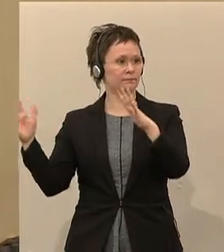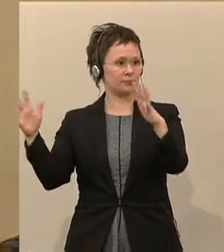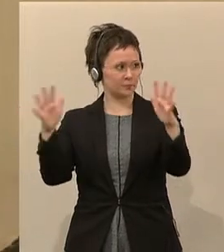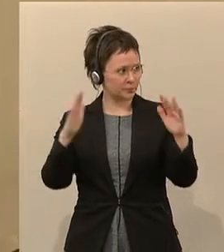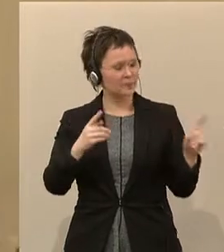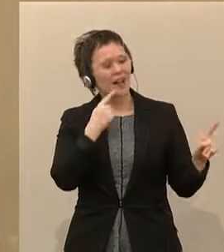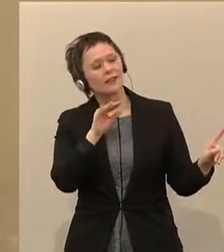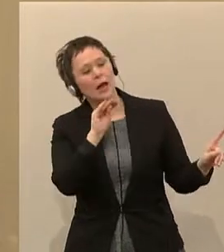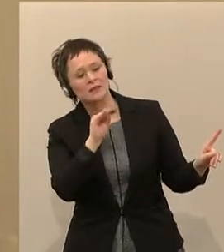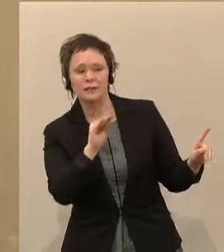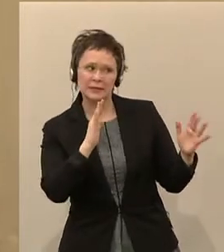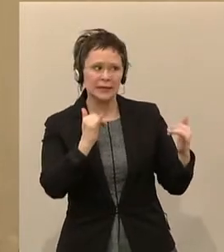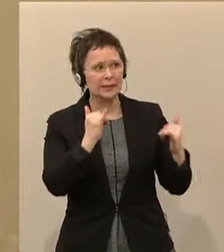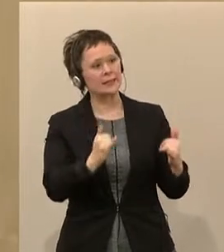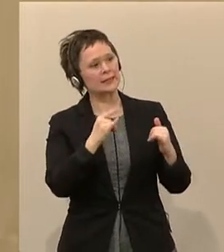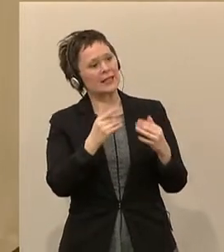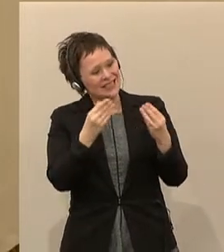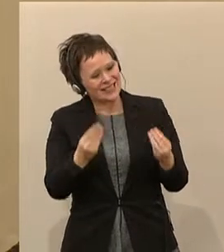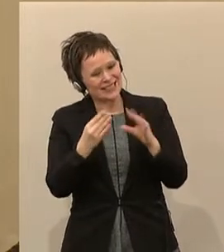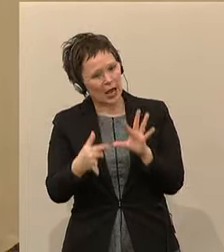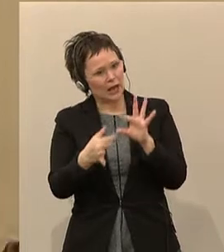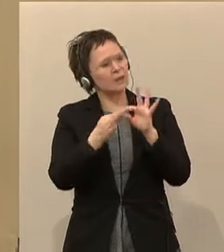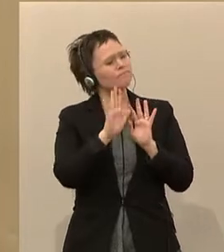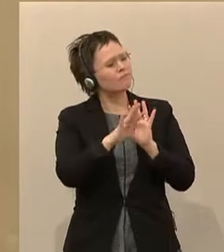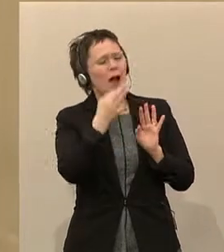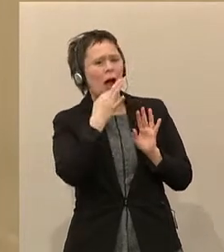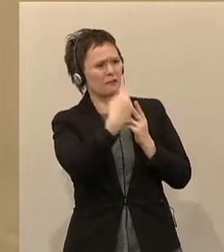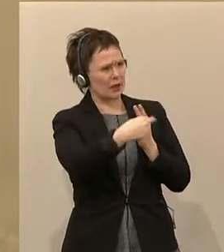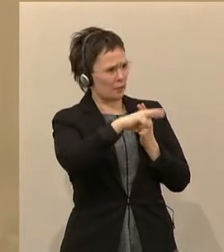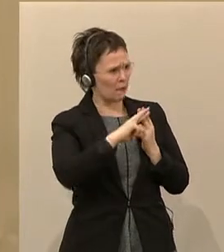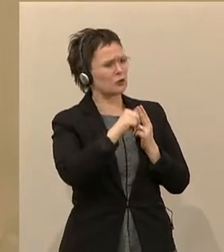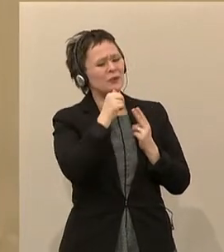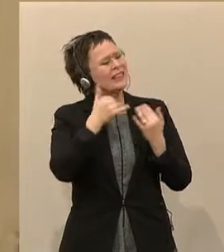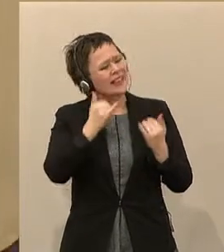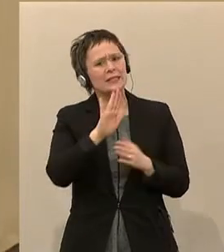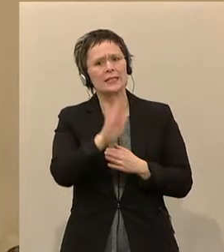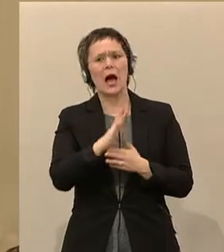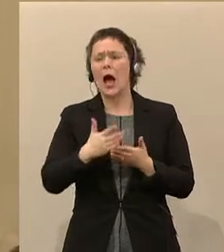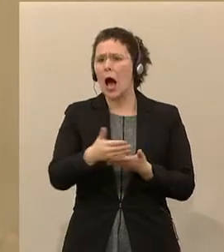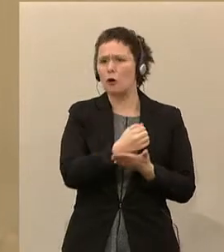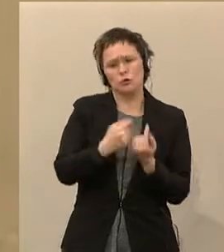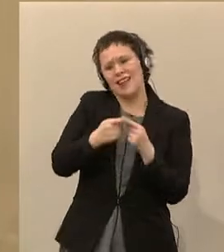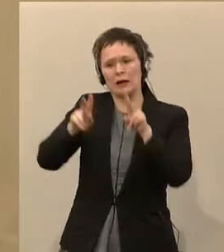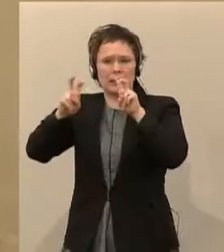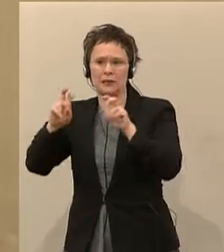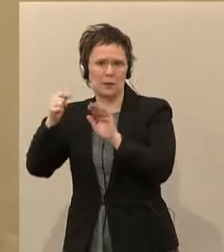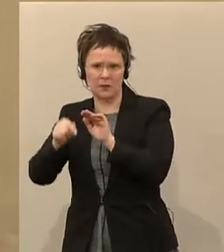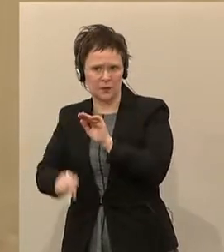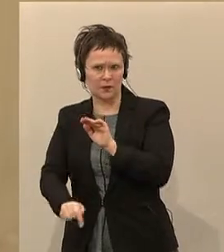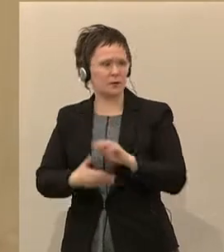Ich darf Sie ersuchen, zur Sache zu reden, zu der Anfragebeantwortung und das nicht zu nutzen, um ein ganz anderes.